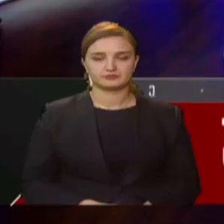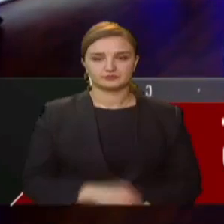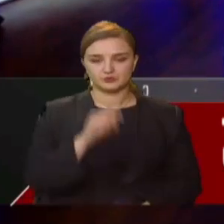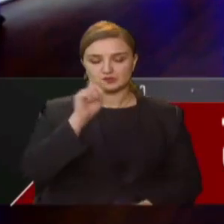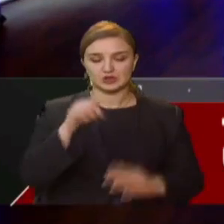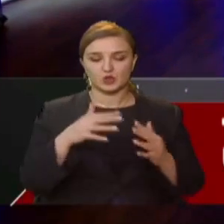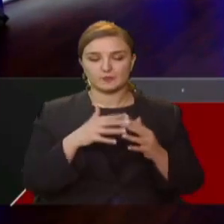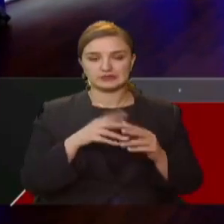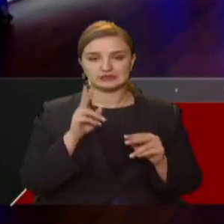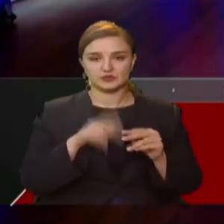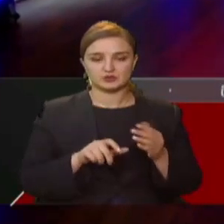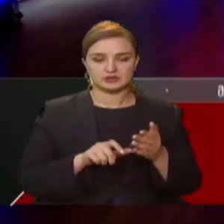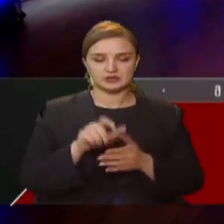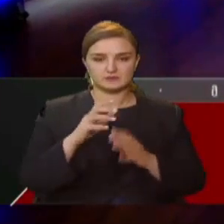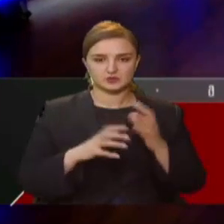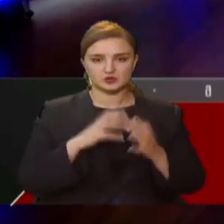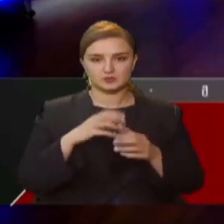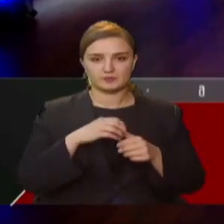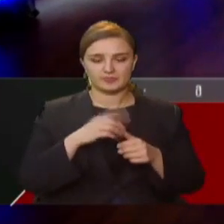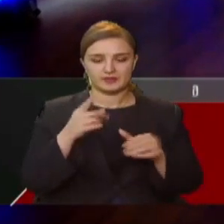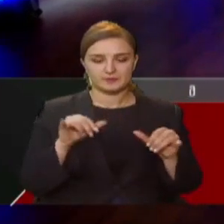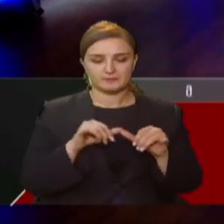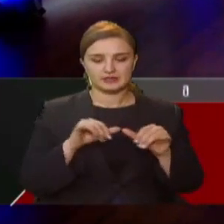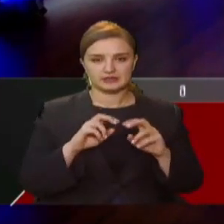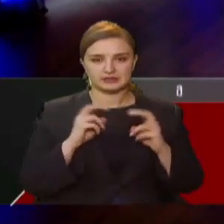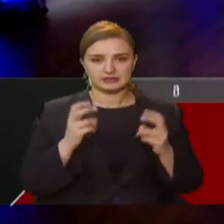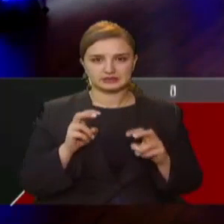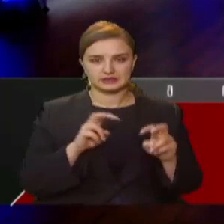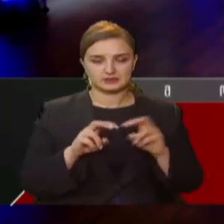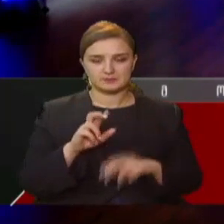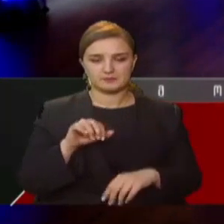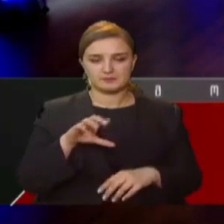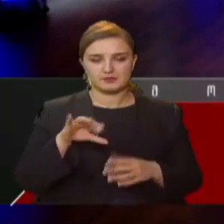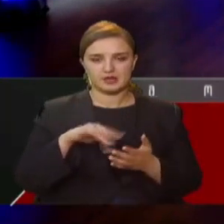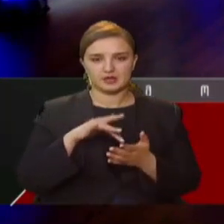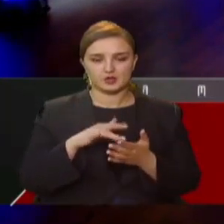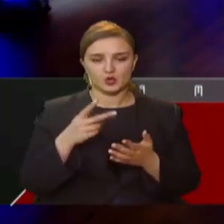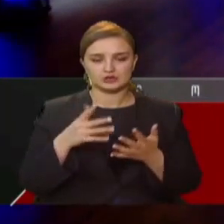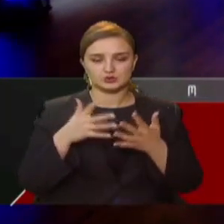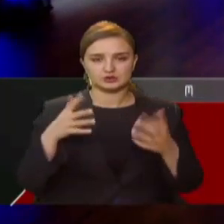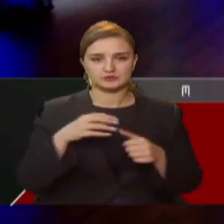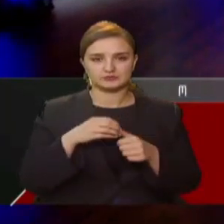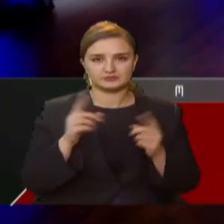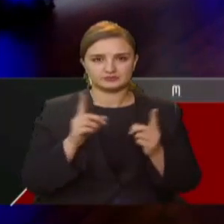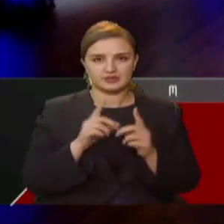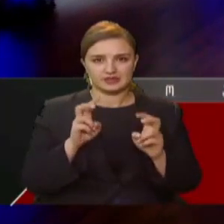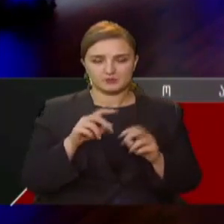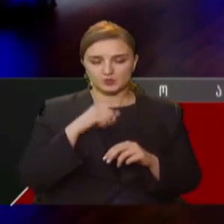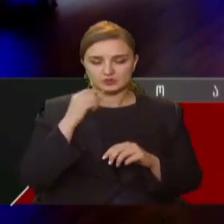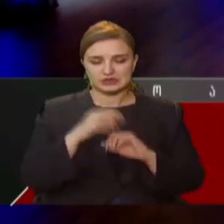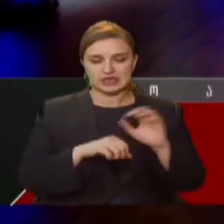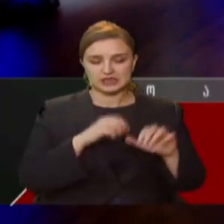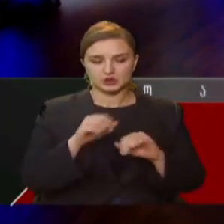Ucraina și omis dasrule bis gzepsim soplio lidere biert magidastan ezeben kunzul balize mim dinare. Didi oceuli summitis mtavari tema rusatis